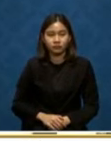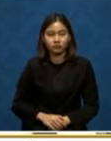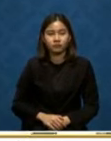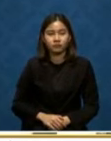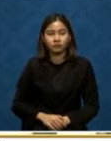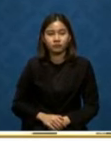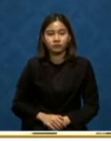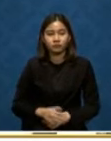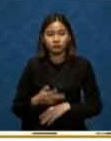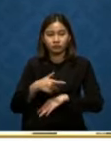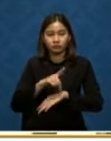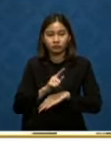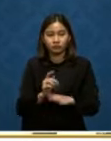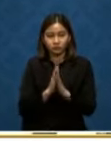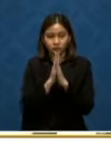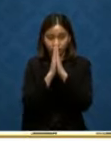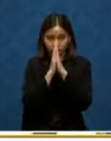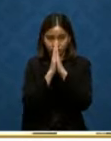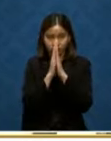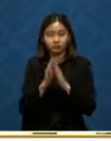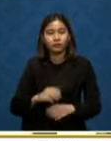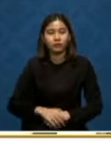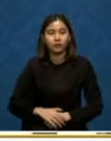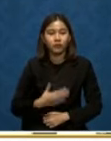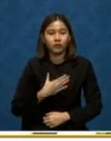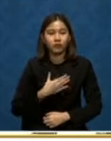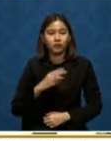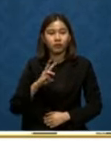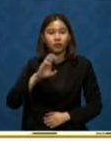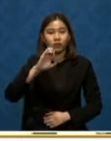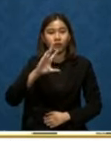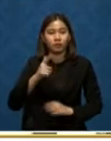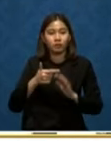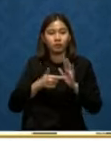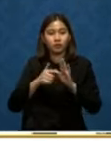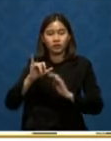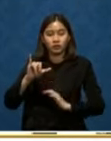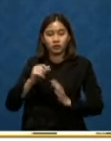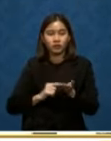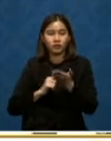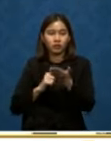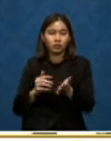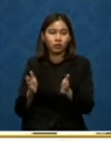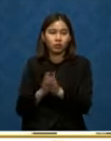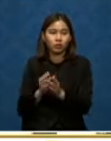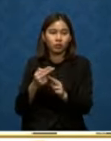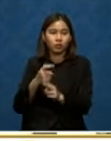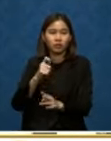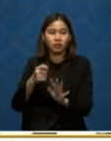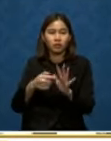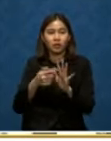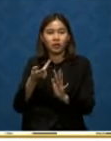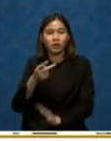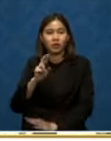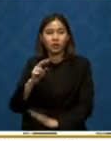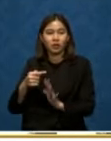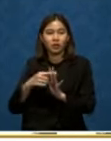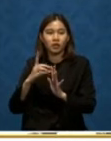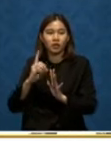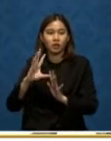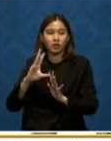กราบเรียนท่านประธานที่เคารพผมวิชัยสว่างนะครับผู้เสนอร่วมกับท่านอัครเดชนะครับขอนำเรียน